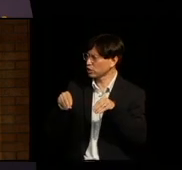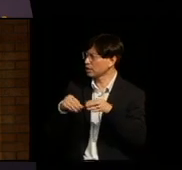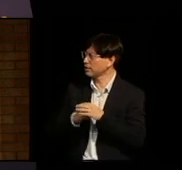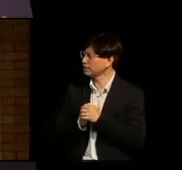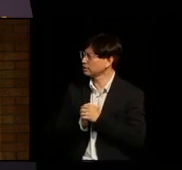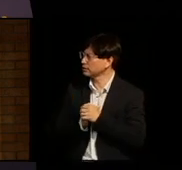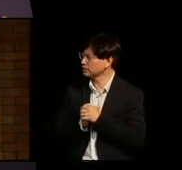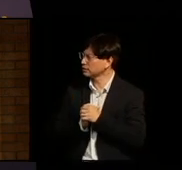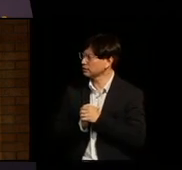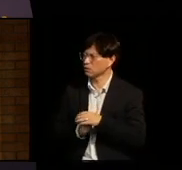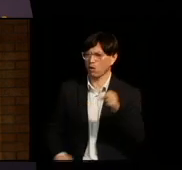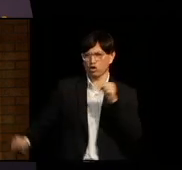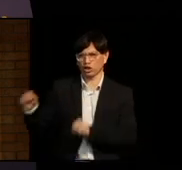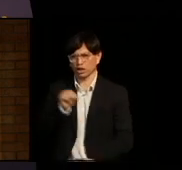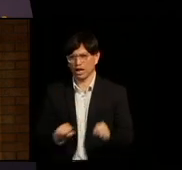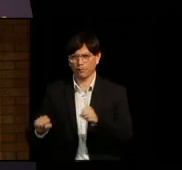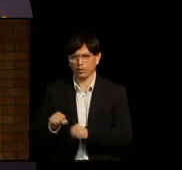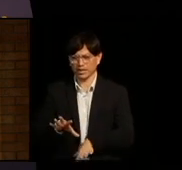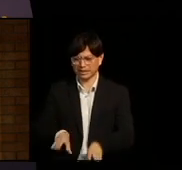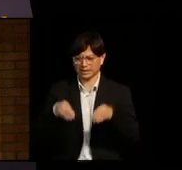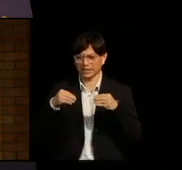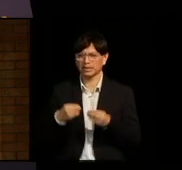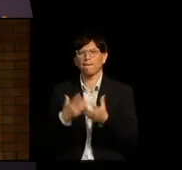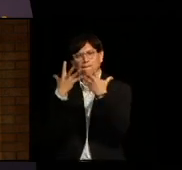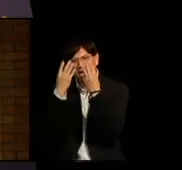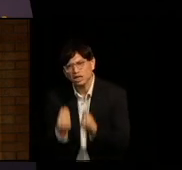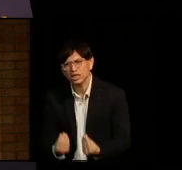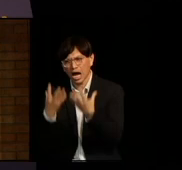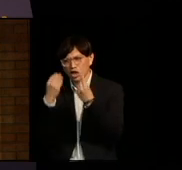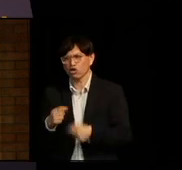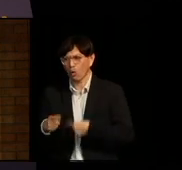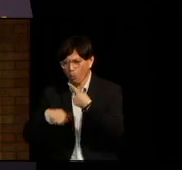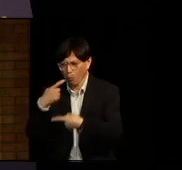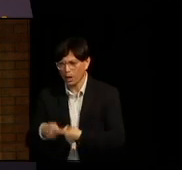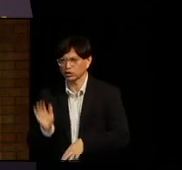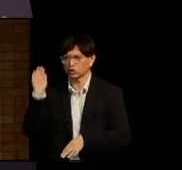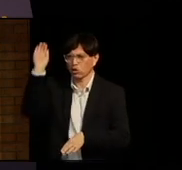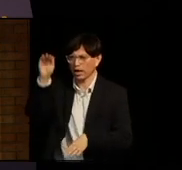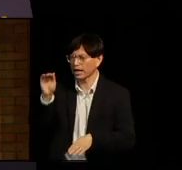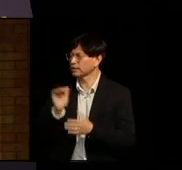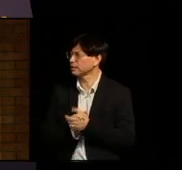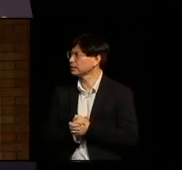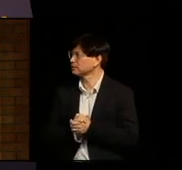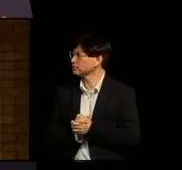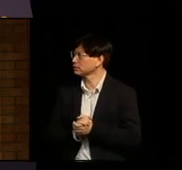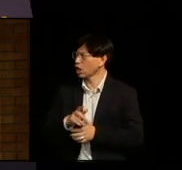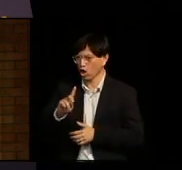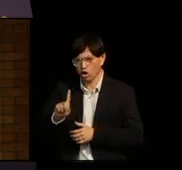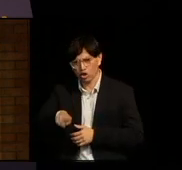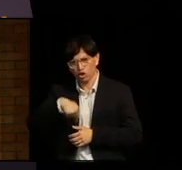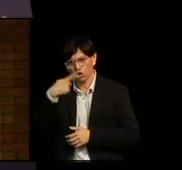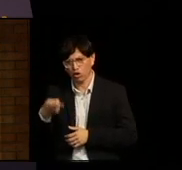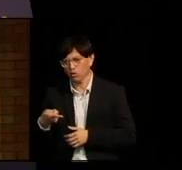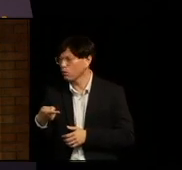più dinamica e e è tanto è già un passo grande e dopo questa esperienza ne